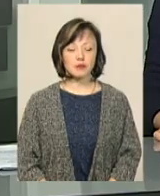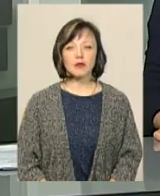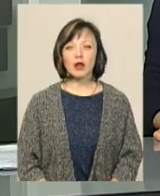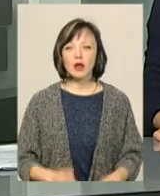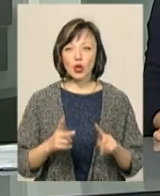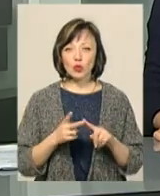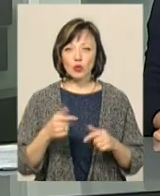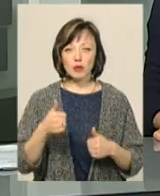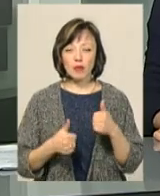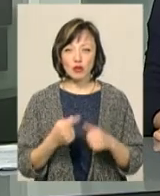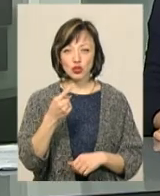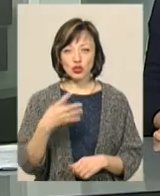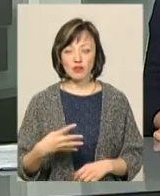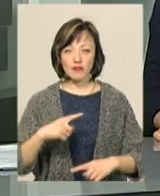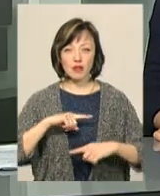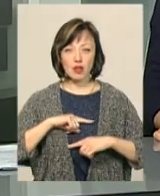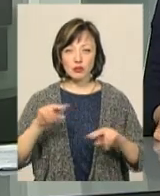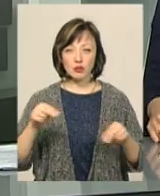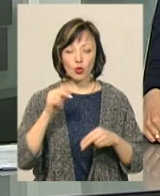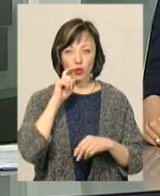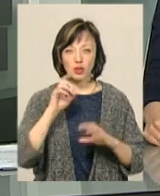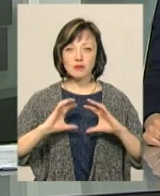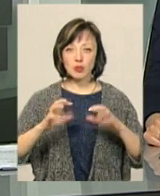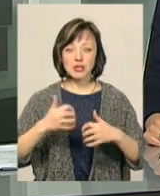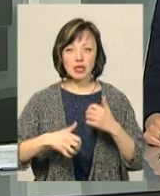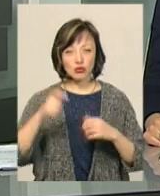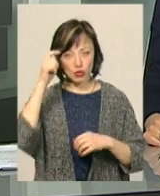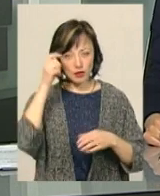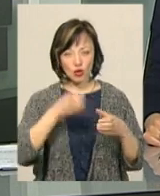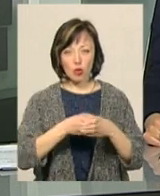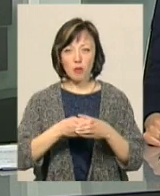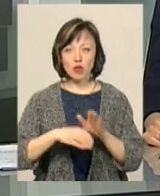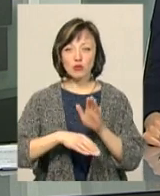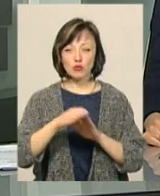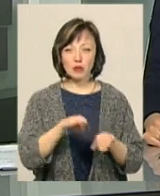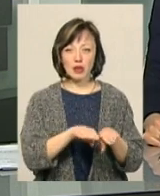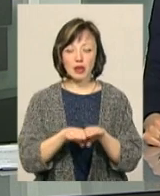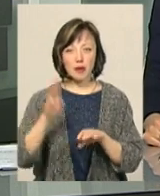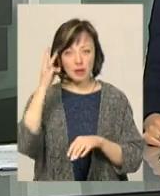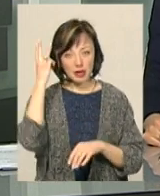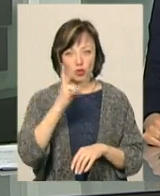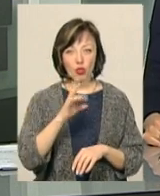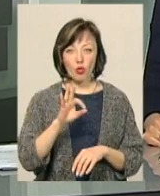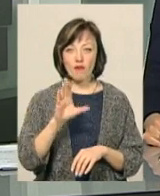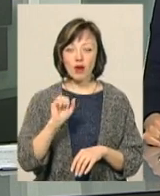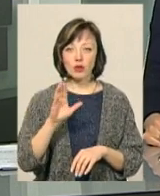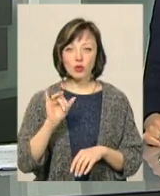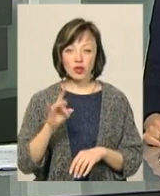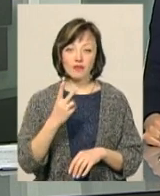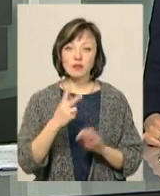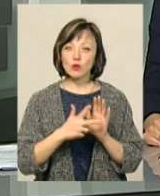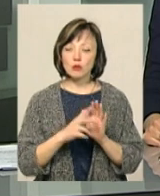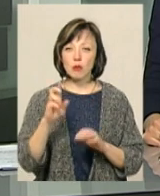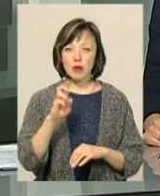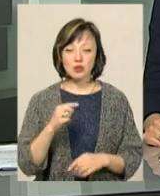Другий матч 1/4 фіналу чемпіонату України з волейболу серед чоловічих команд Суперліги. Хмельницький «Новатор» зіграє 28